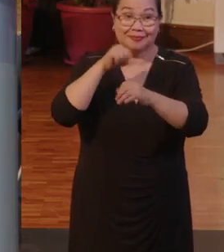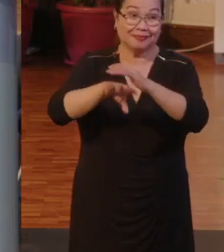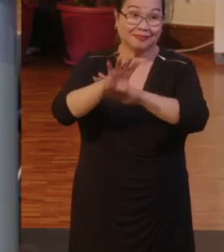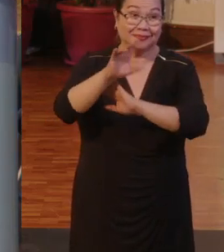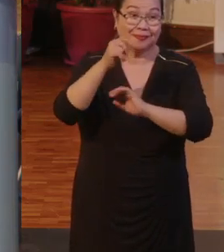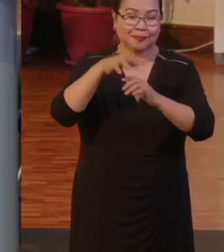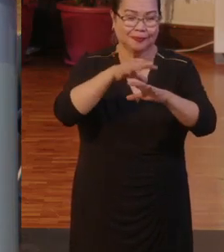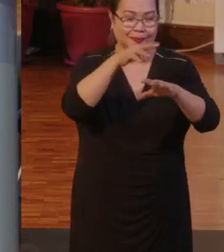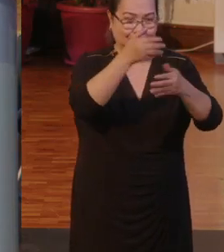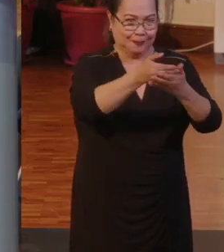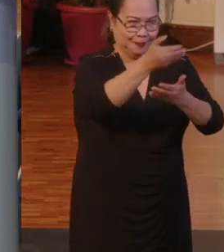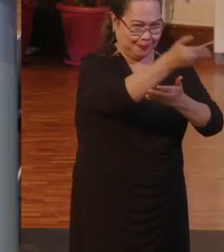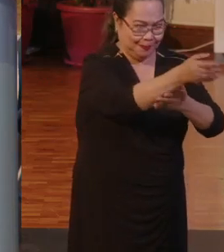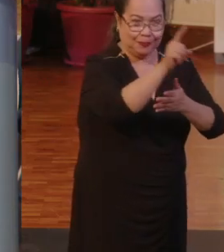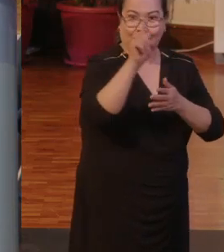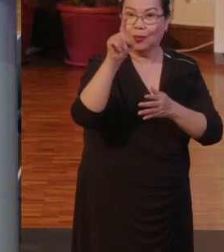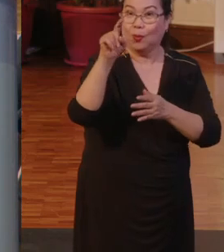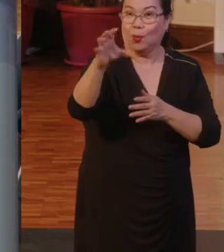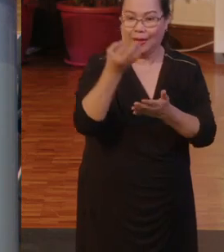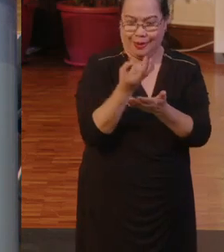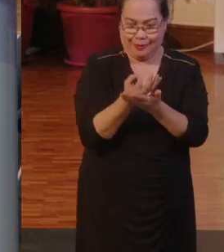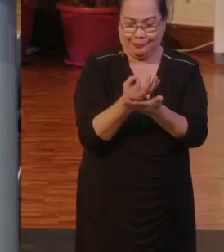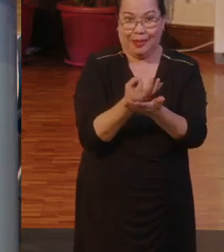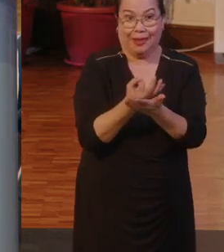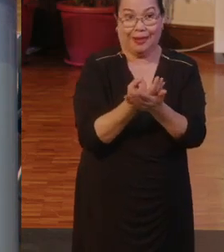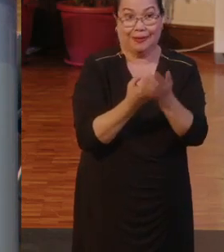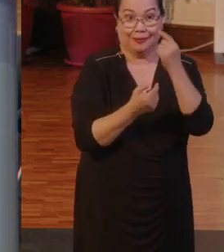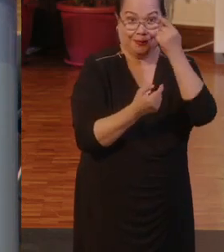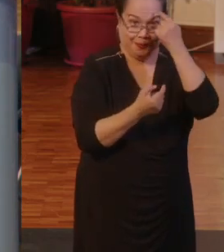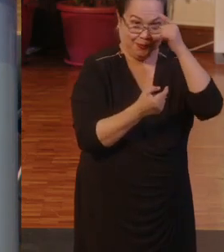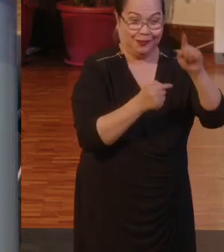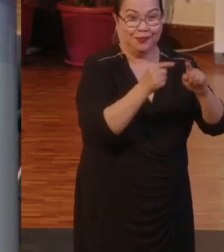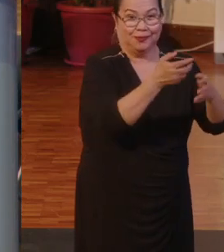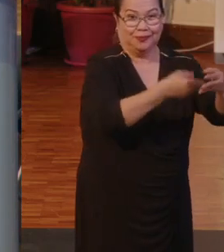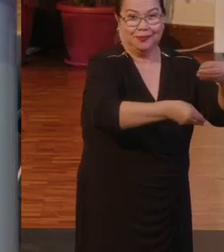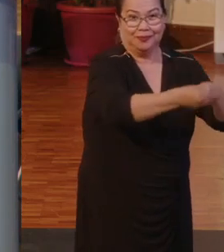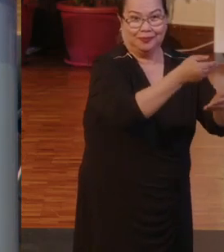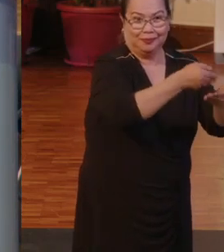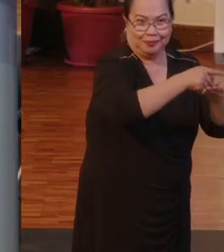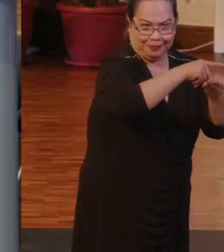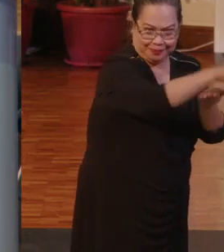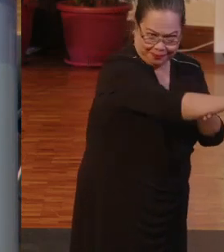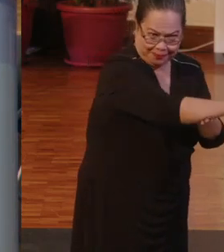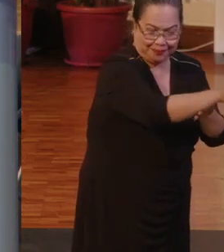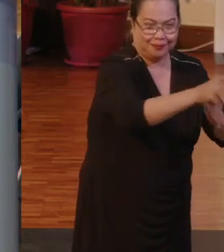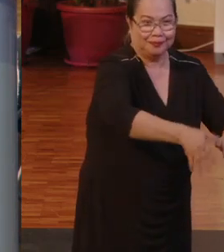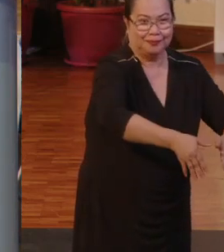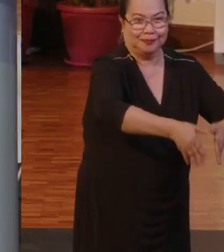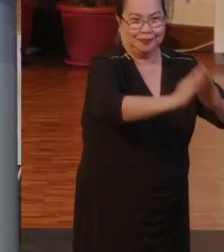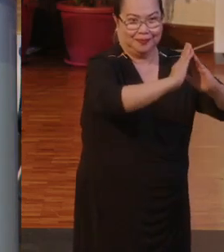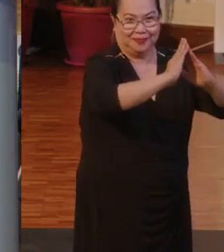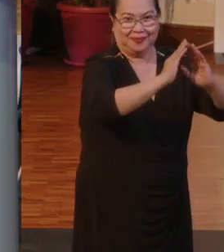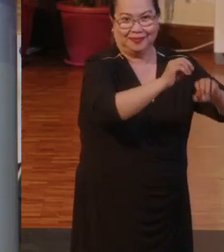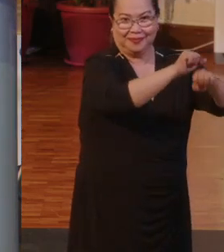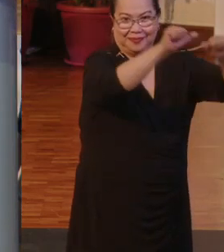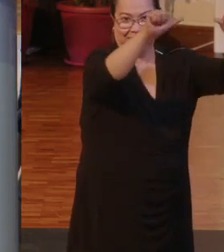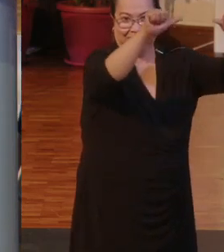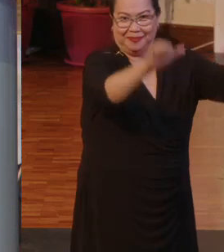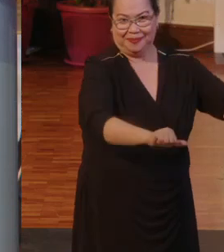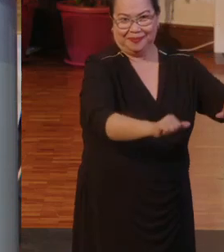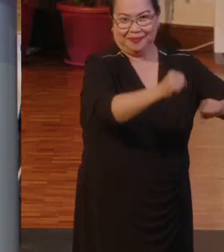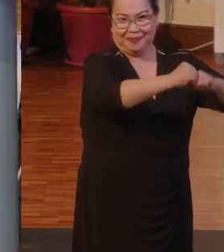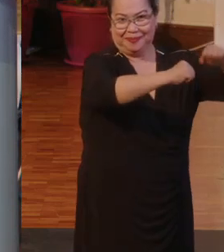he bought for 100 pieces of money the piece of land on which he had pitched his tent. There he erected an altar